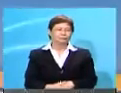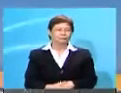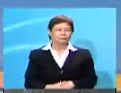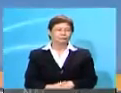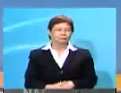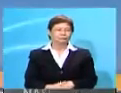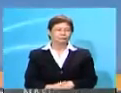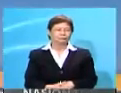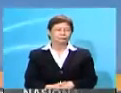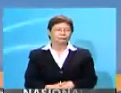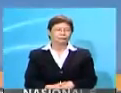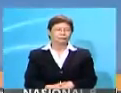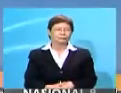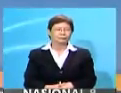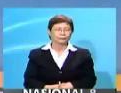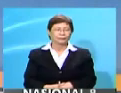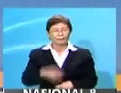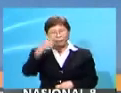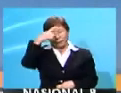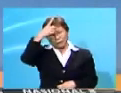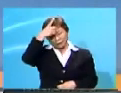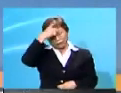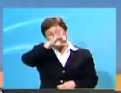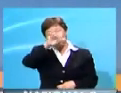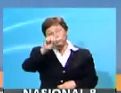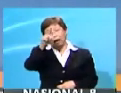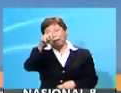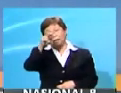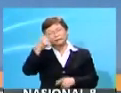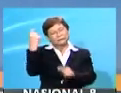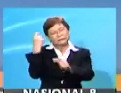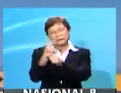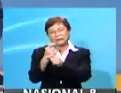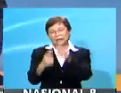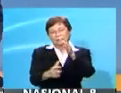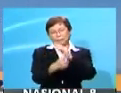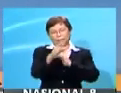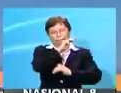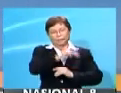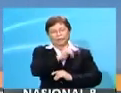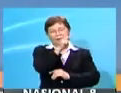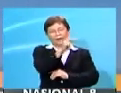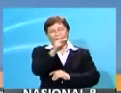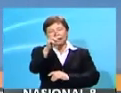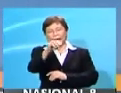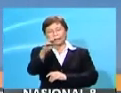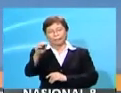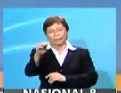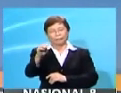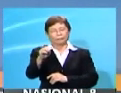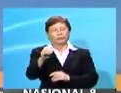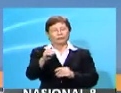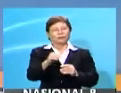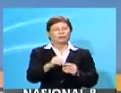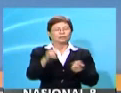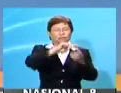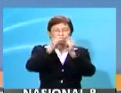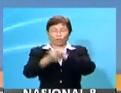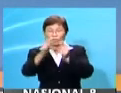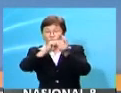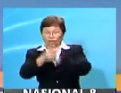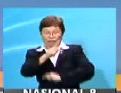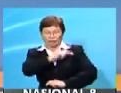kuih-muih sementara itu bagi Datuk Jailani Johari Yang Kekal sebagai timbalan Menteri komunikasi dan multimedia menerusi rombakan